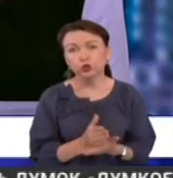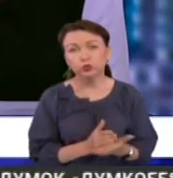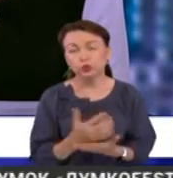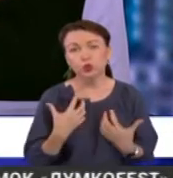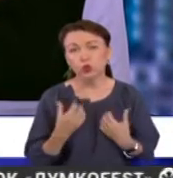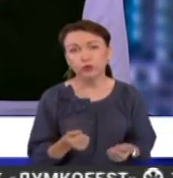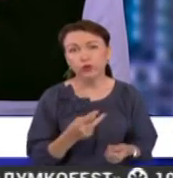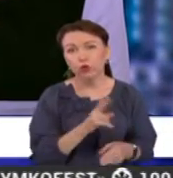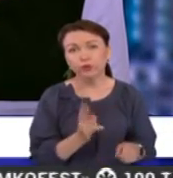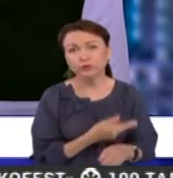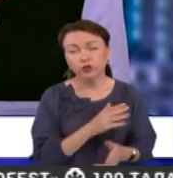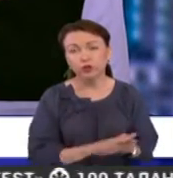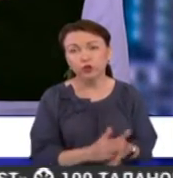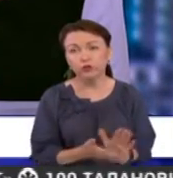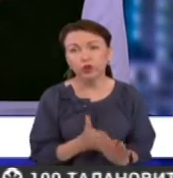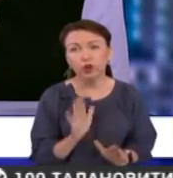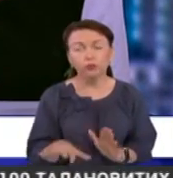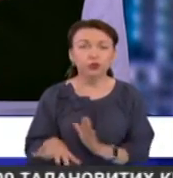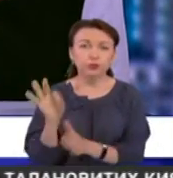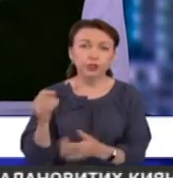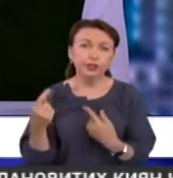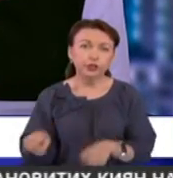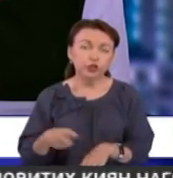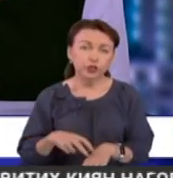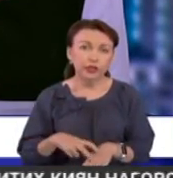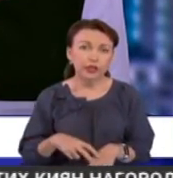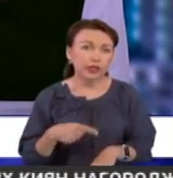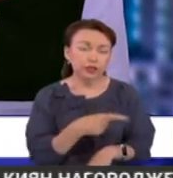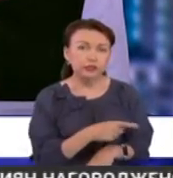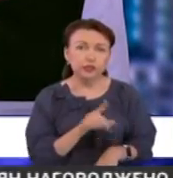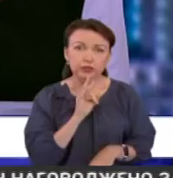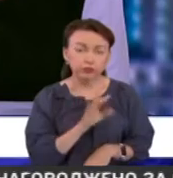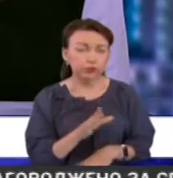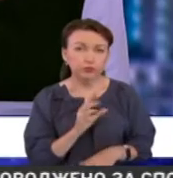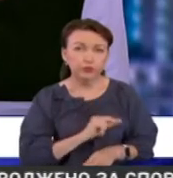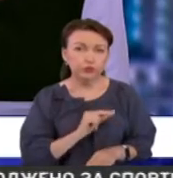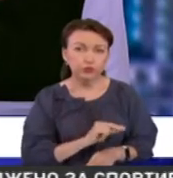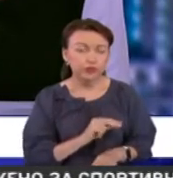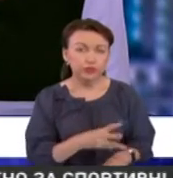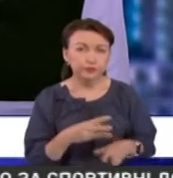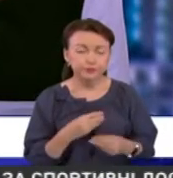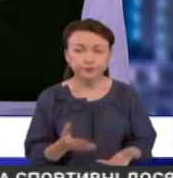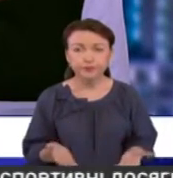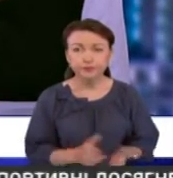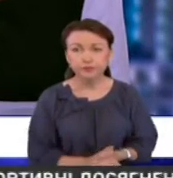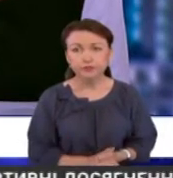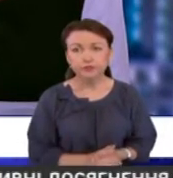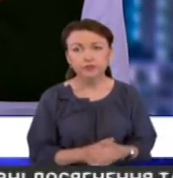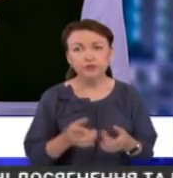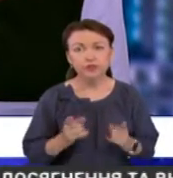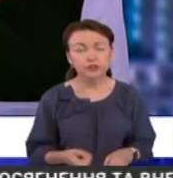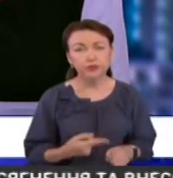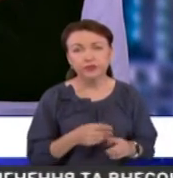службою здоров'я, але ти все одно будеш обирати іншого лікаря, тому що цей лікар не буде працювати зі службою здоров'я, не буде з тобою працювати. І насправді